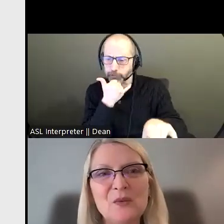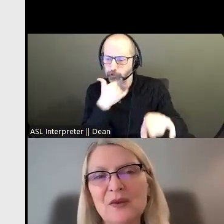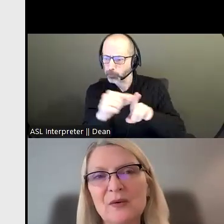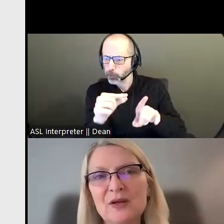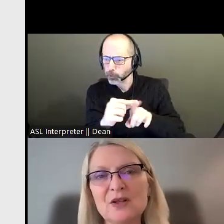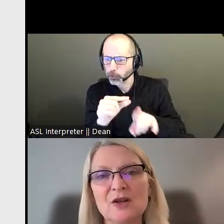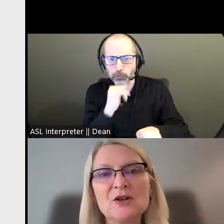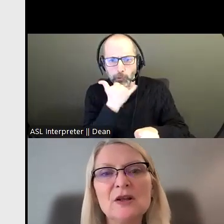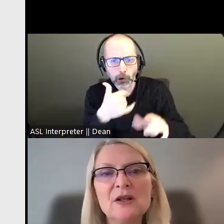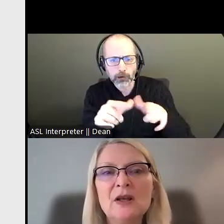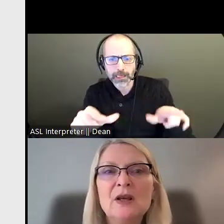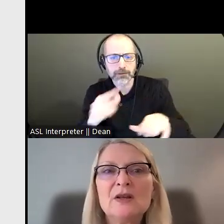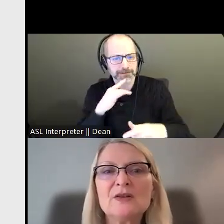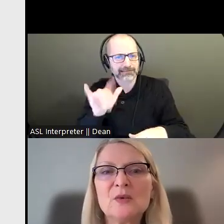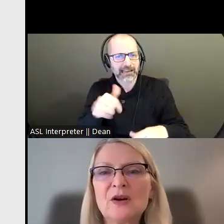même dans ma vie,